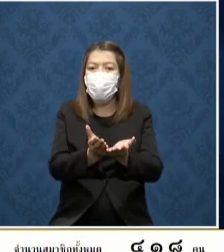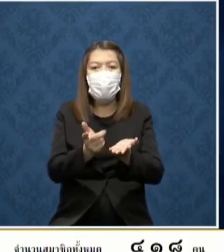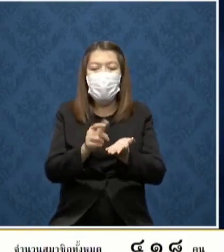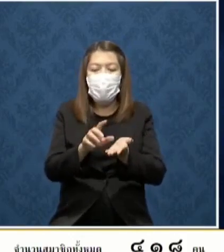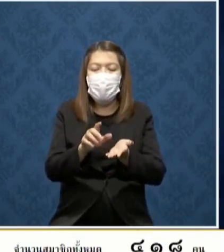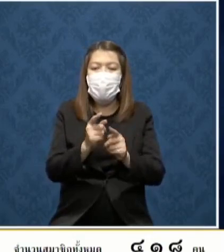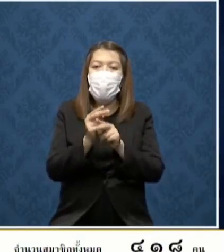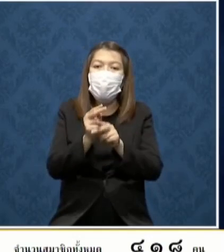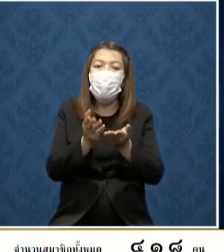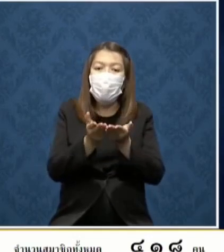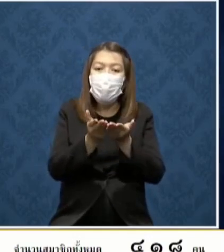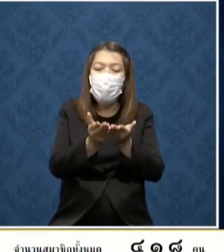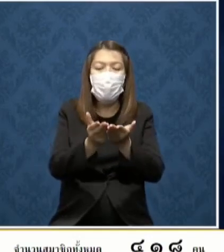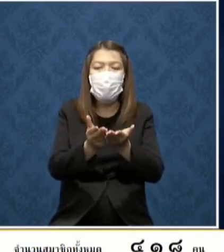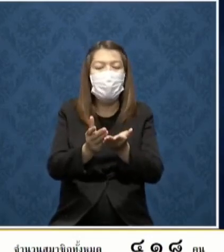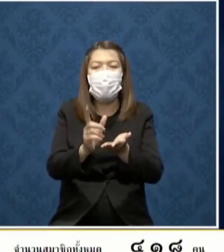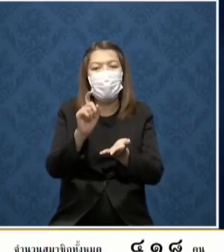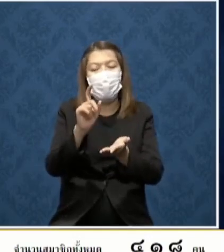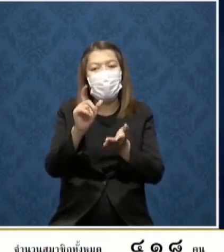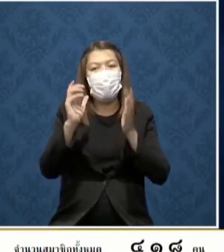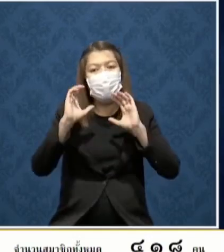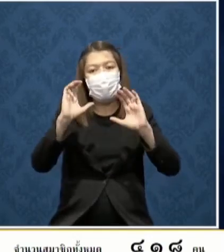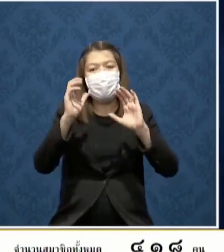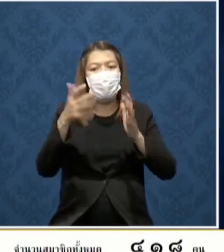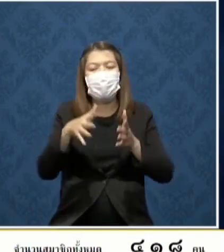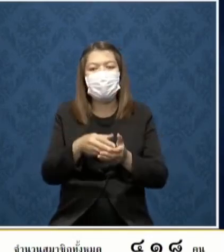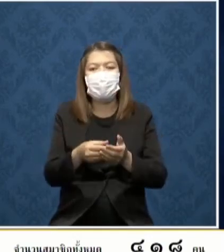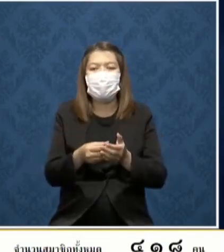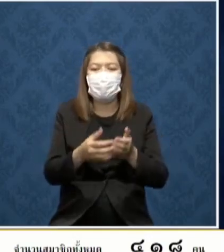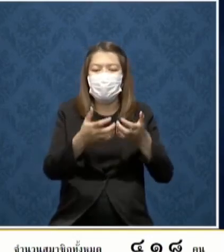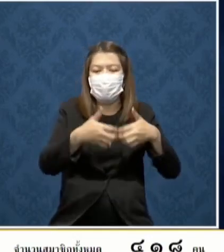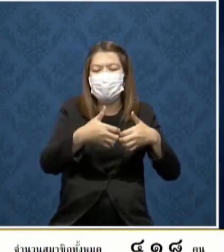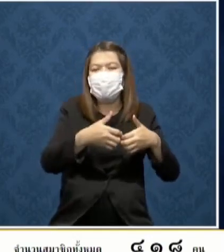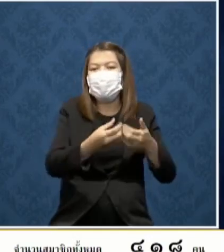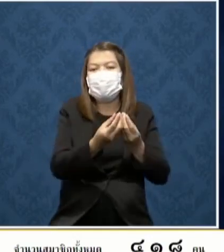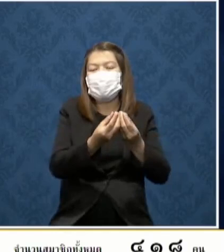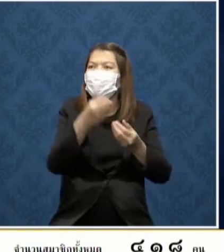ได้สรุปง่ๆครั คเครื่องกรมเไฟาหมายเลข 4 เนี่ย เสรื